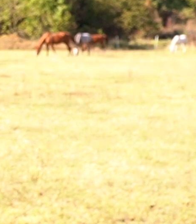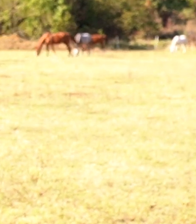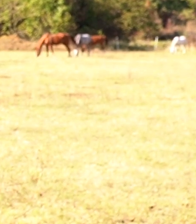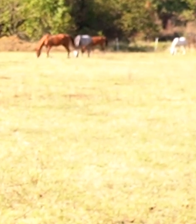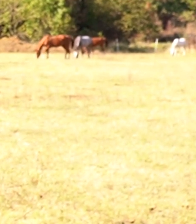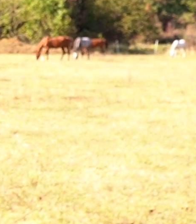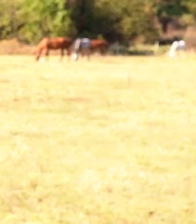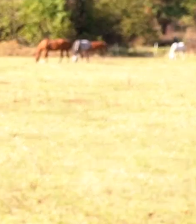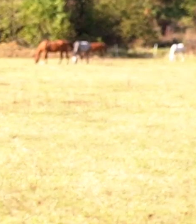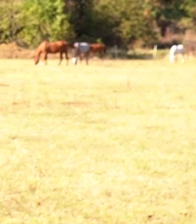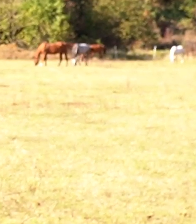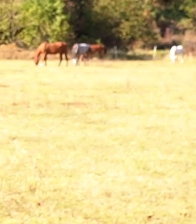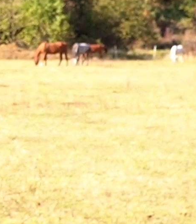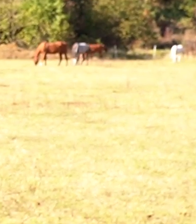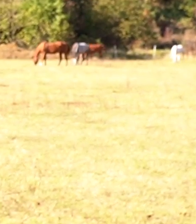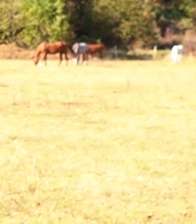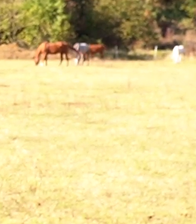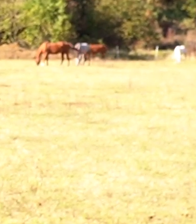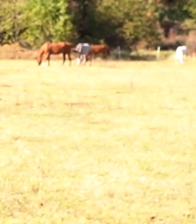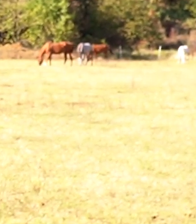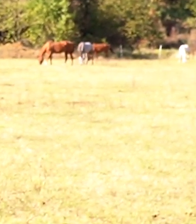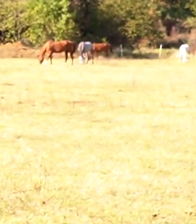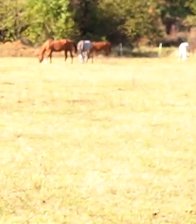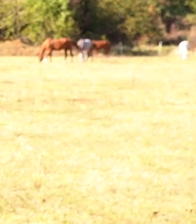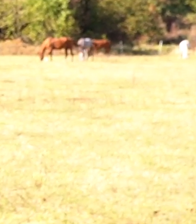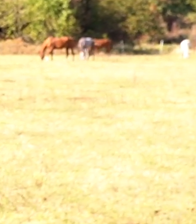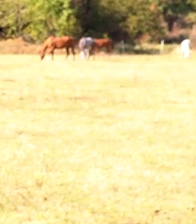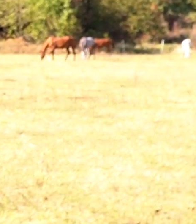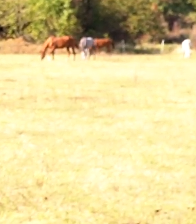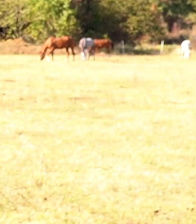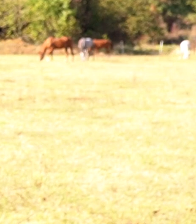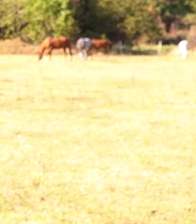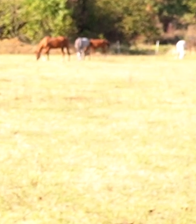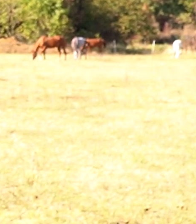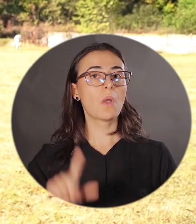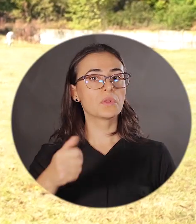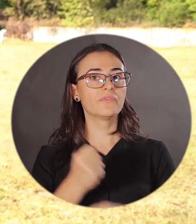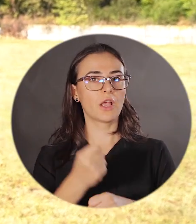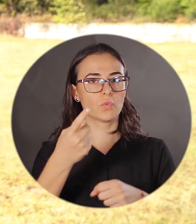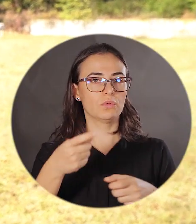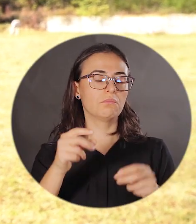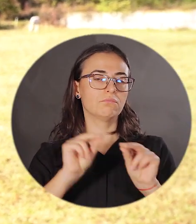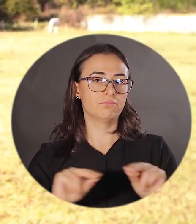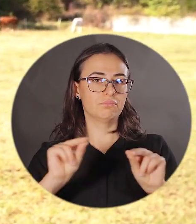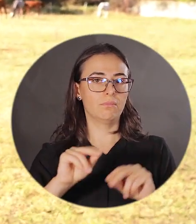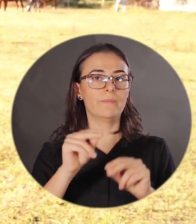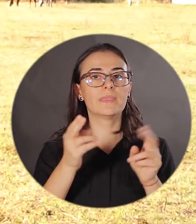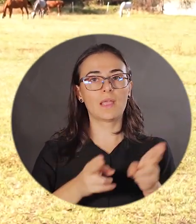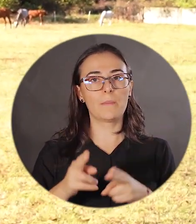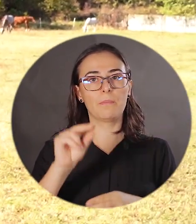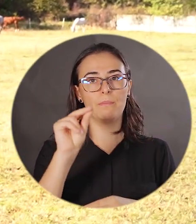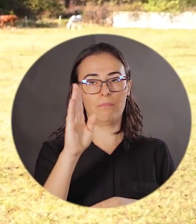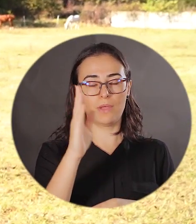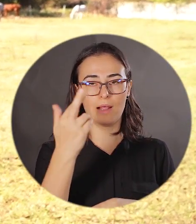să simtă că tot e ușor și la rândul lor experiența aceea să fie contribuție pentru tot în jurul lor. Mai putem să facem clase de